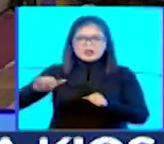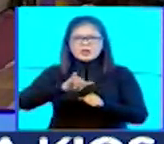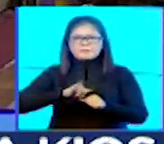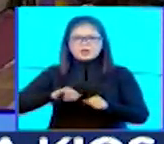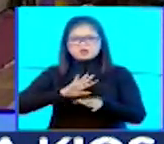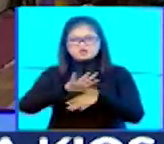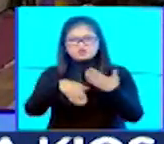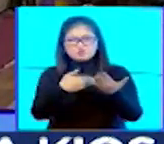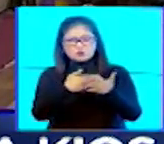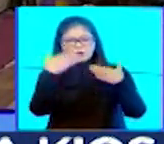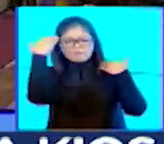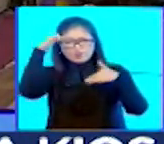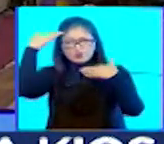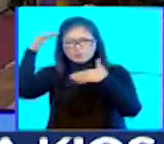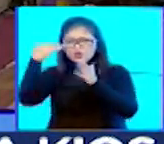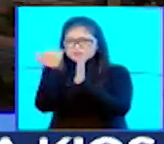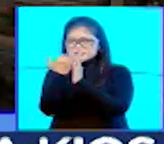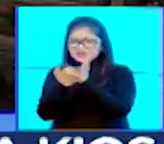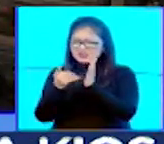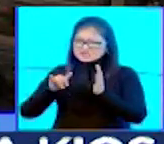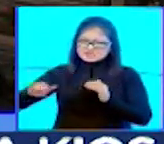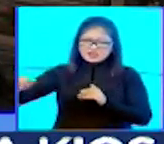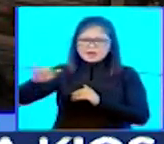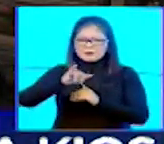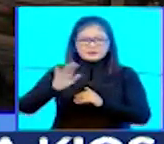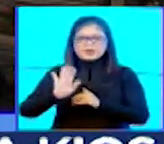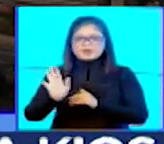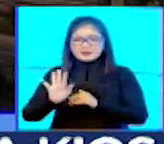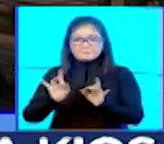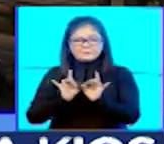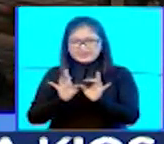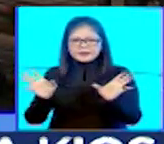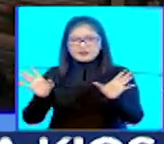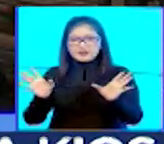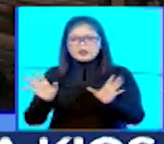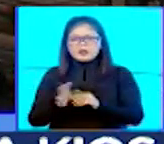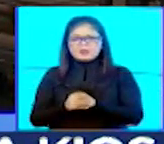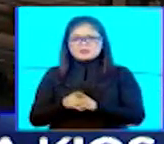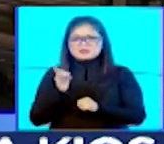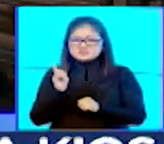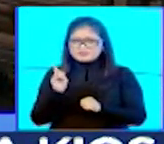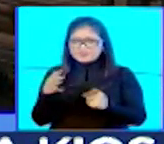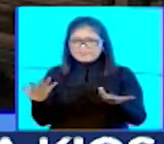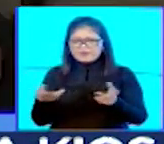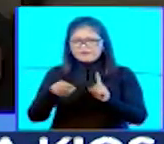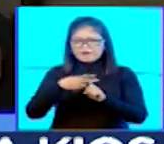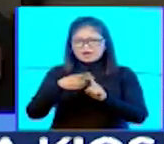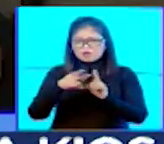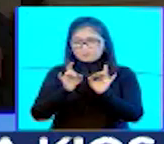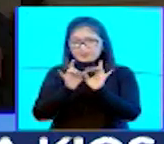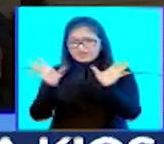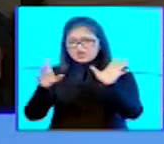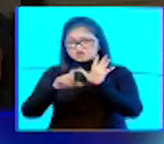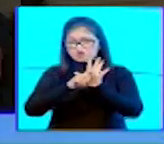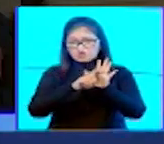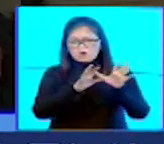lain ataupun antara para penyewa satu sama lain. Karena kenapa? Karena banyak faktor yang mempengaruhinya. Contoh misalkan kelas pusat perbelanjaan,